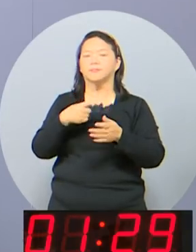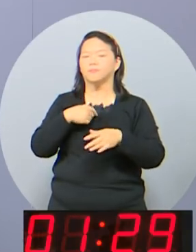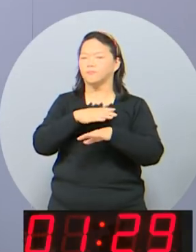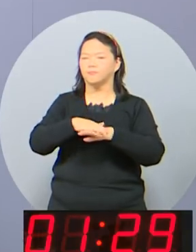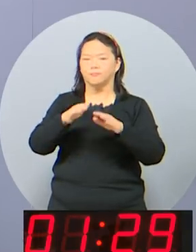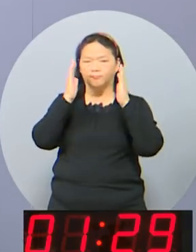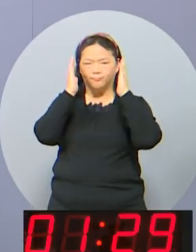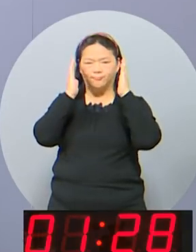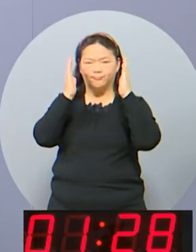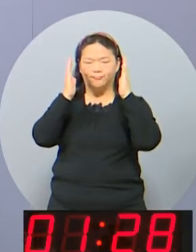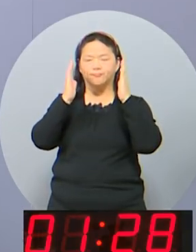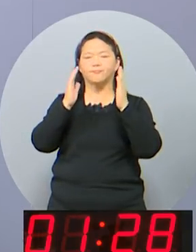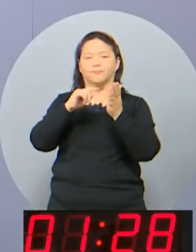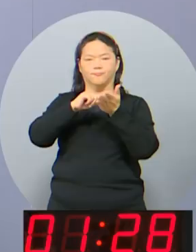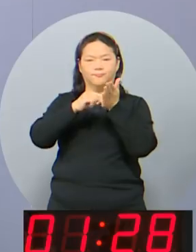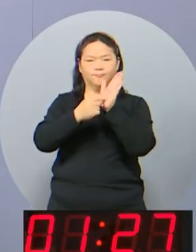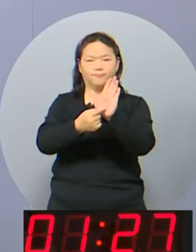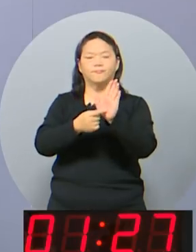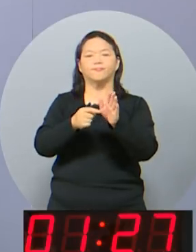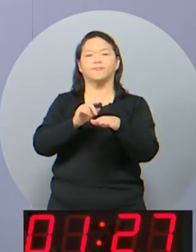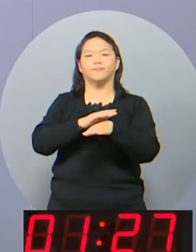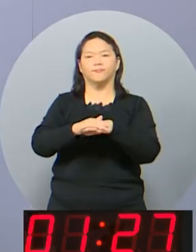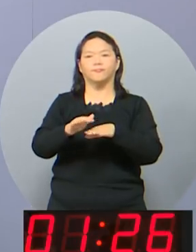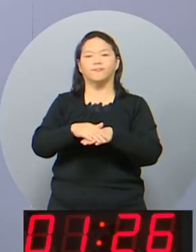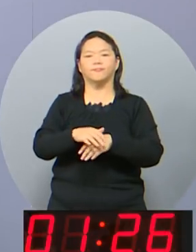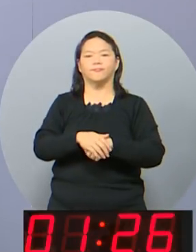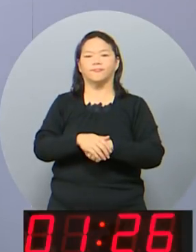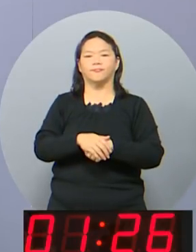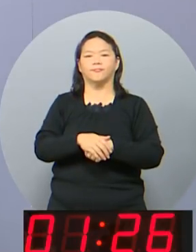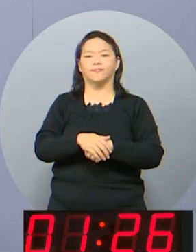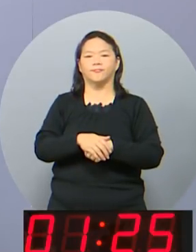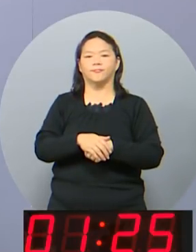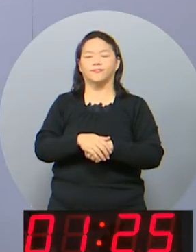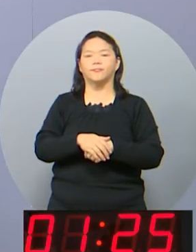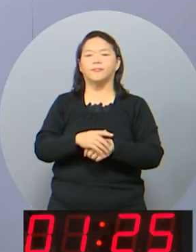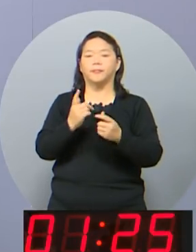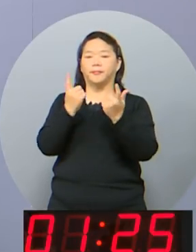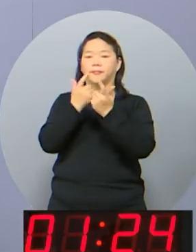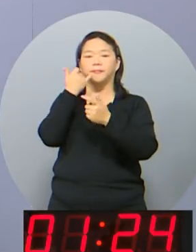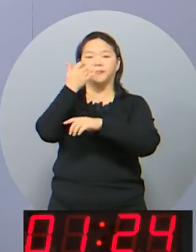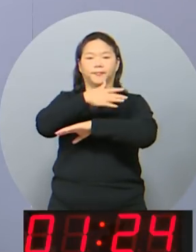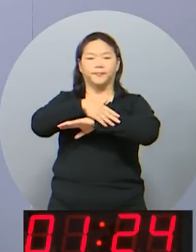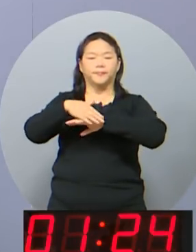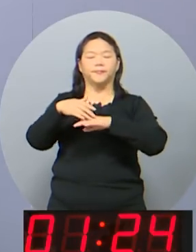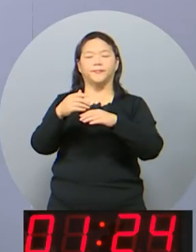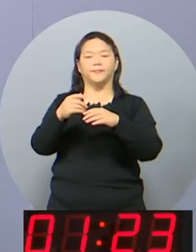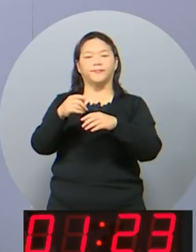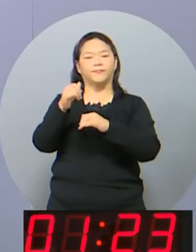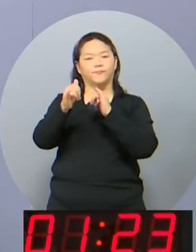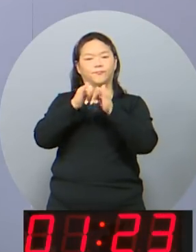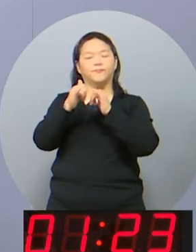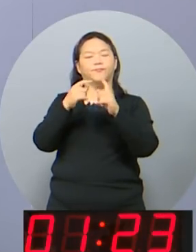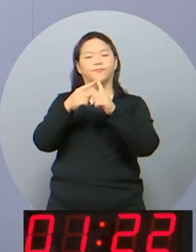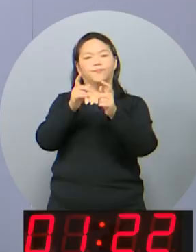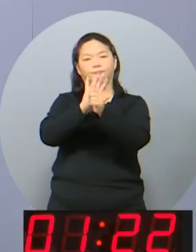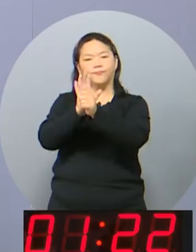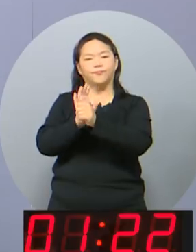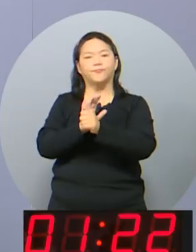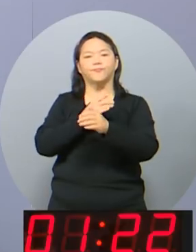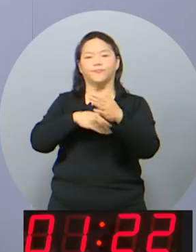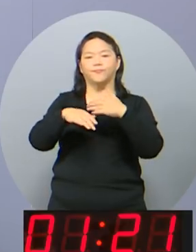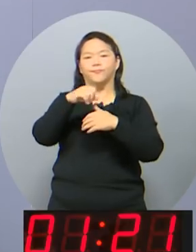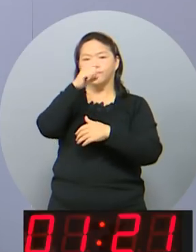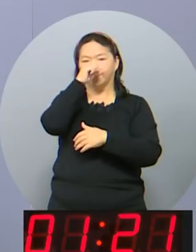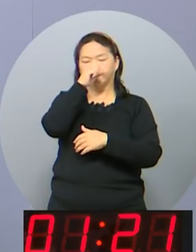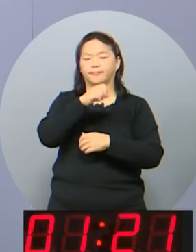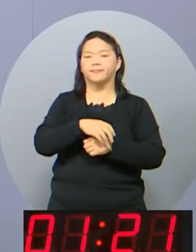真来逐一来实现，来为我们的这个北海岸地区的民众来做更好的服务，做更好的努